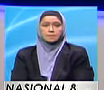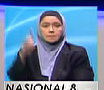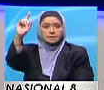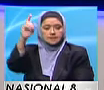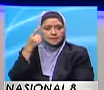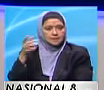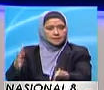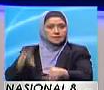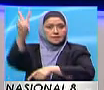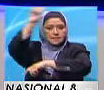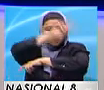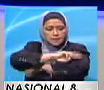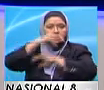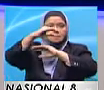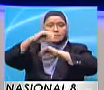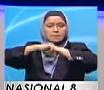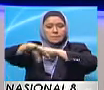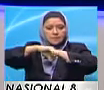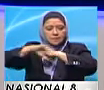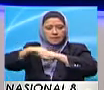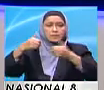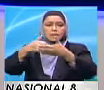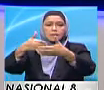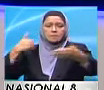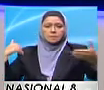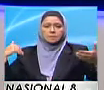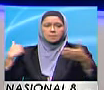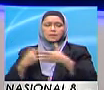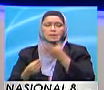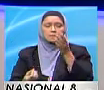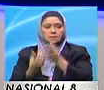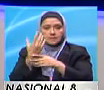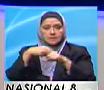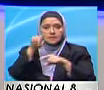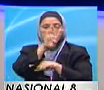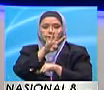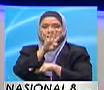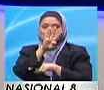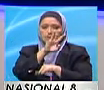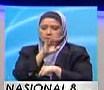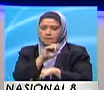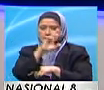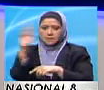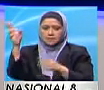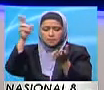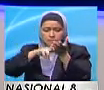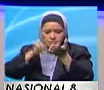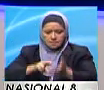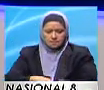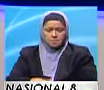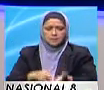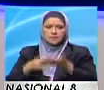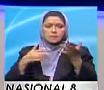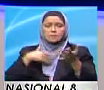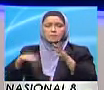Baik, hanya berbaki 2 hari sahaja tempoh kempen sebelum lebih 42,000 data pemilih di Parlimen Sungai Besar sekali lagi membuat pilihan